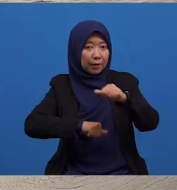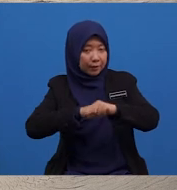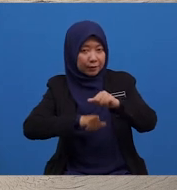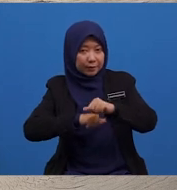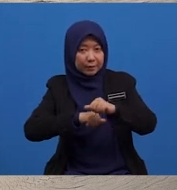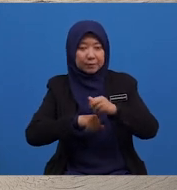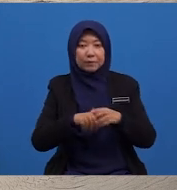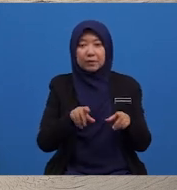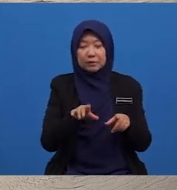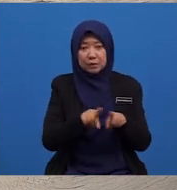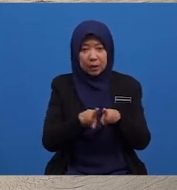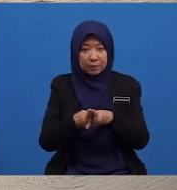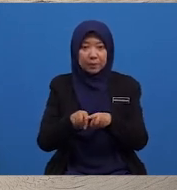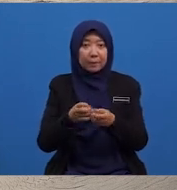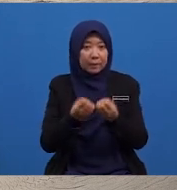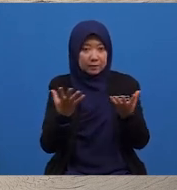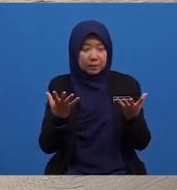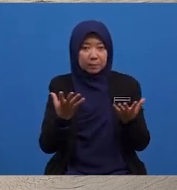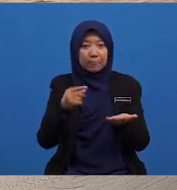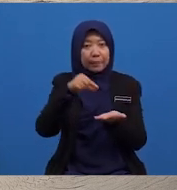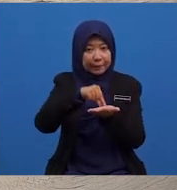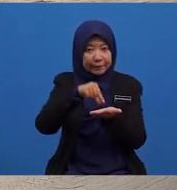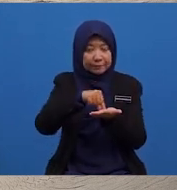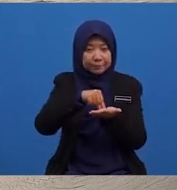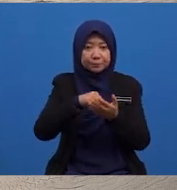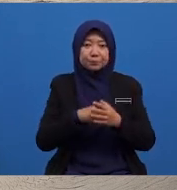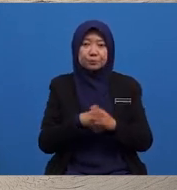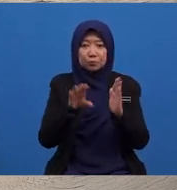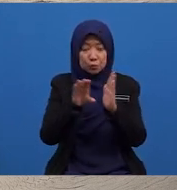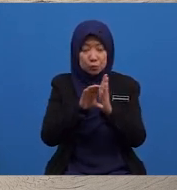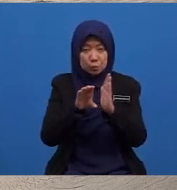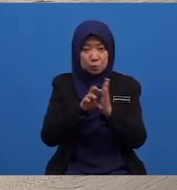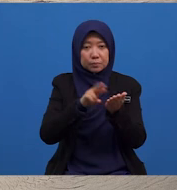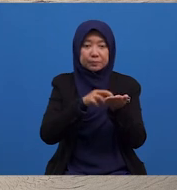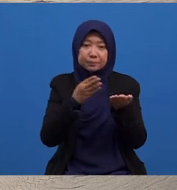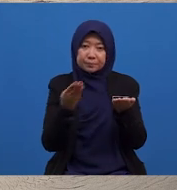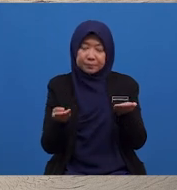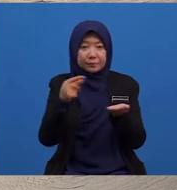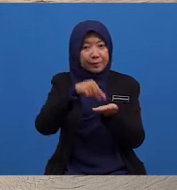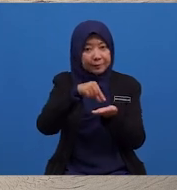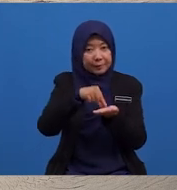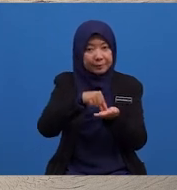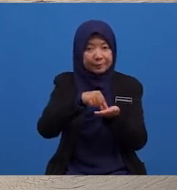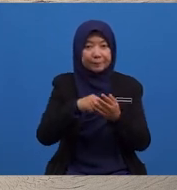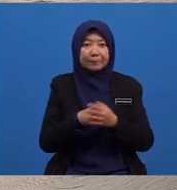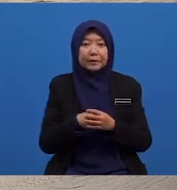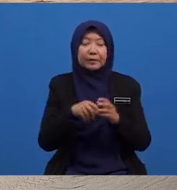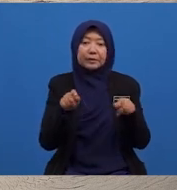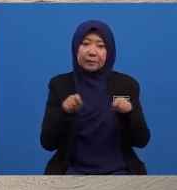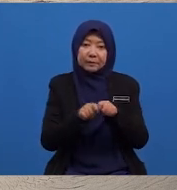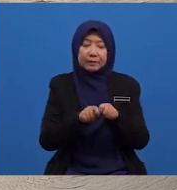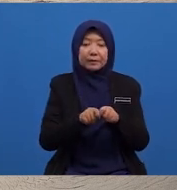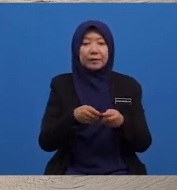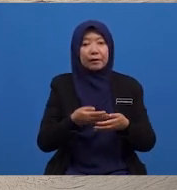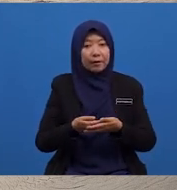Binatang seterusnya ialah ayam. Contoh peribahasa yang menggunakan perlambangan ayam ialah seperti